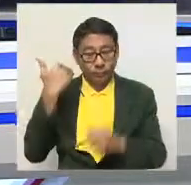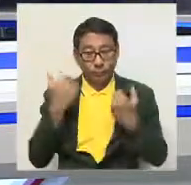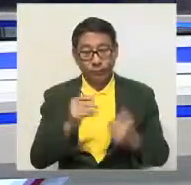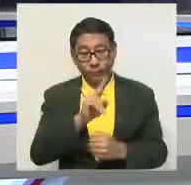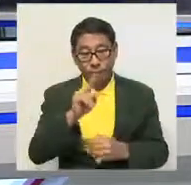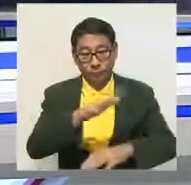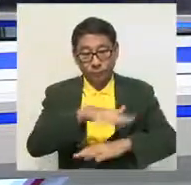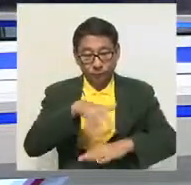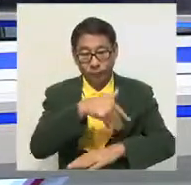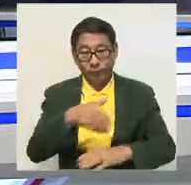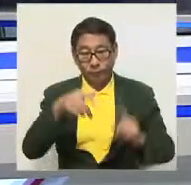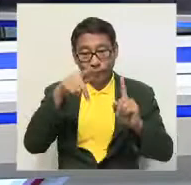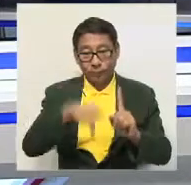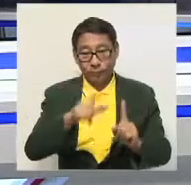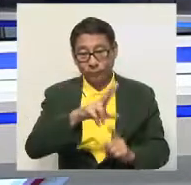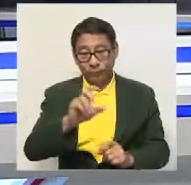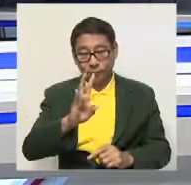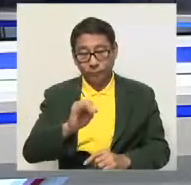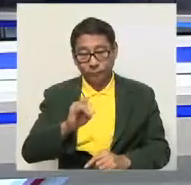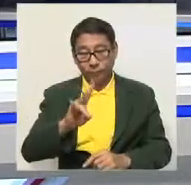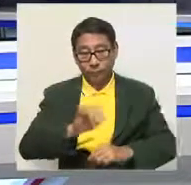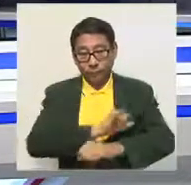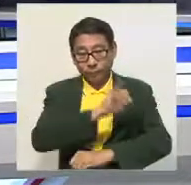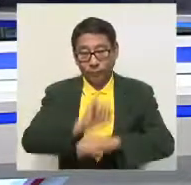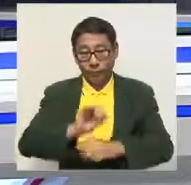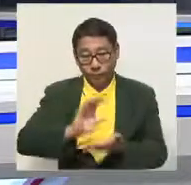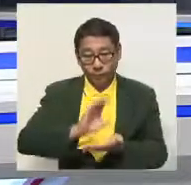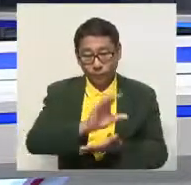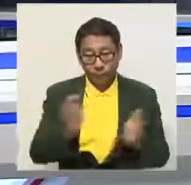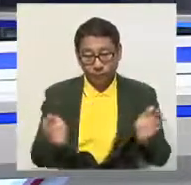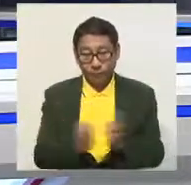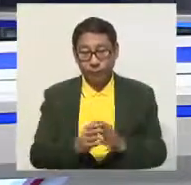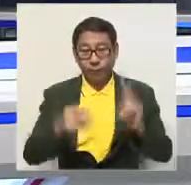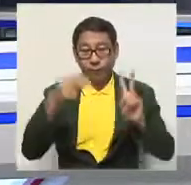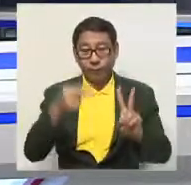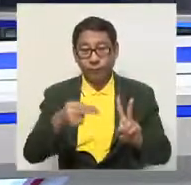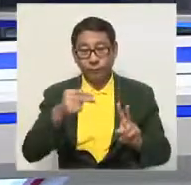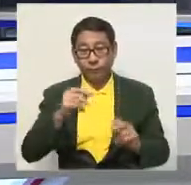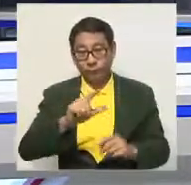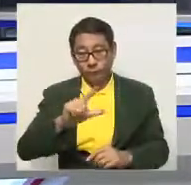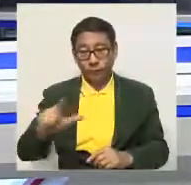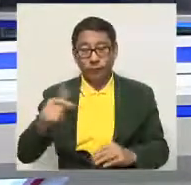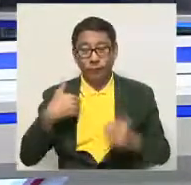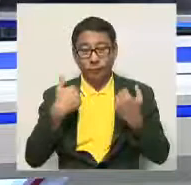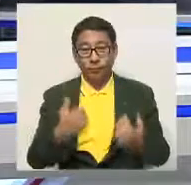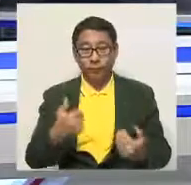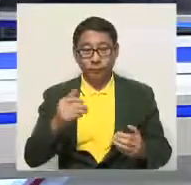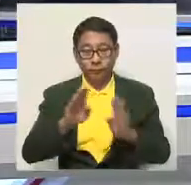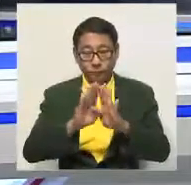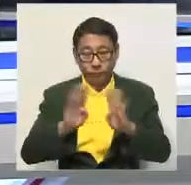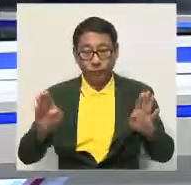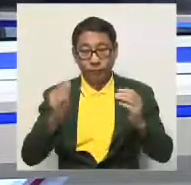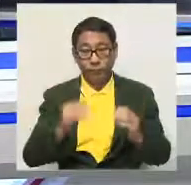อดใช้พื้นที่รวมกว่า 1,377 ไร่เงินลงทุนรวม 28,000 ล้านบาทขณะที่วันนี้ก็มีการ